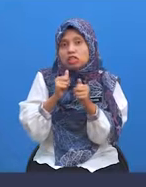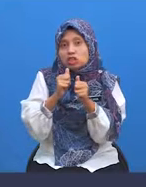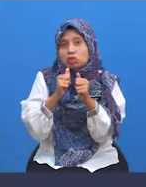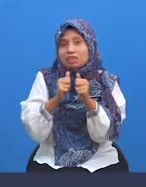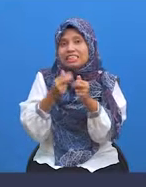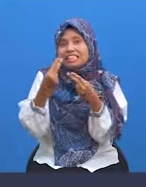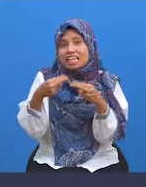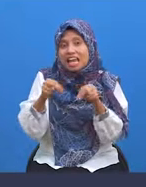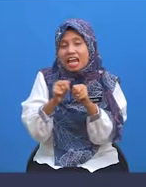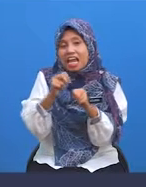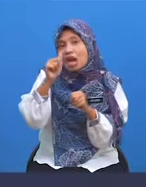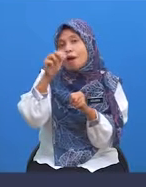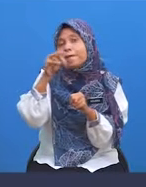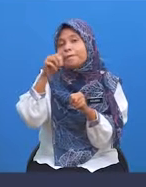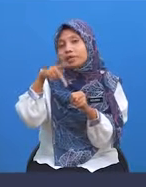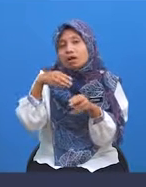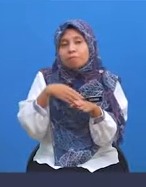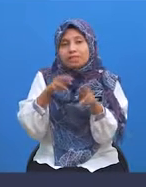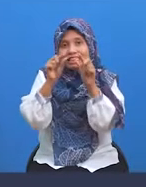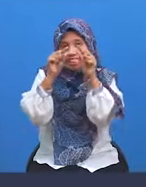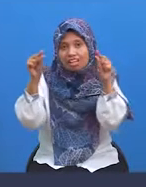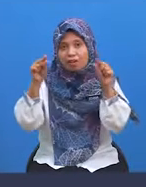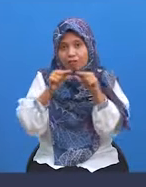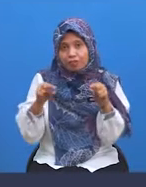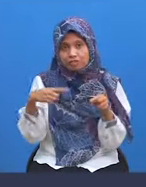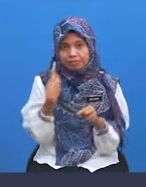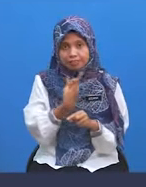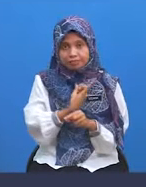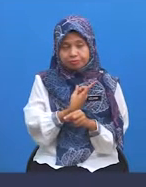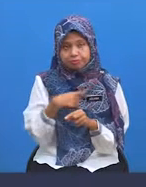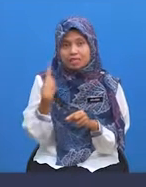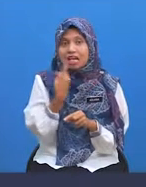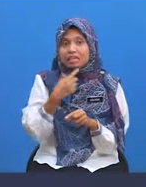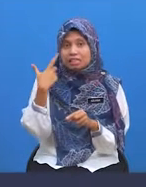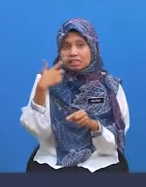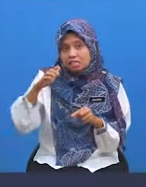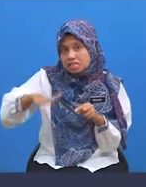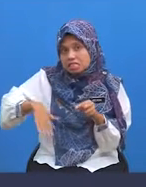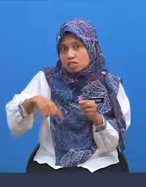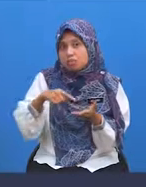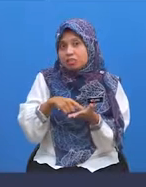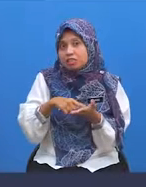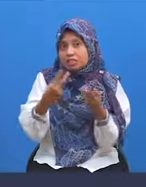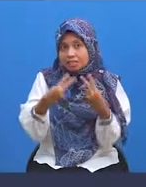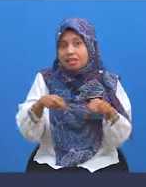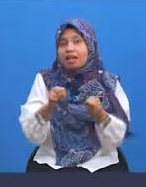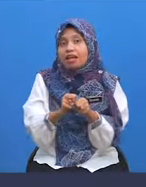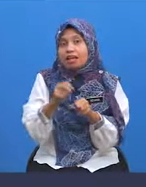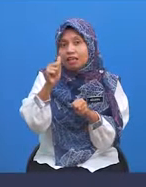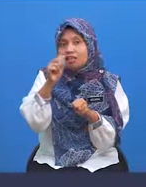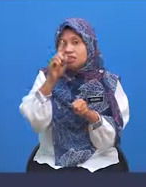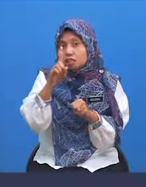nilai amplitude pada graf kita. Kita dapat lihat sebelum ini, nilai A adalah